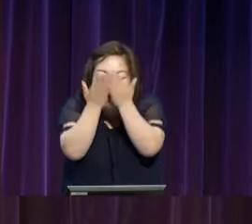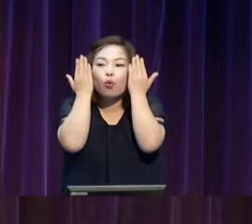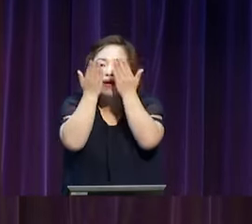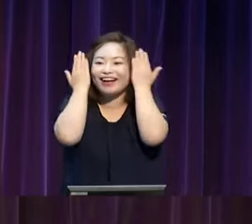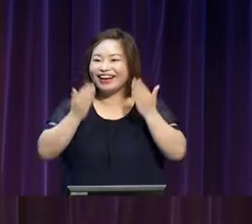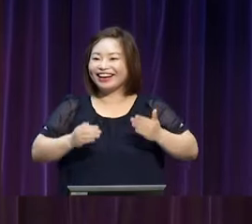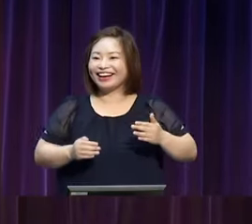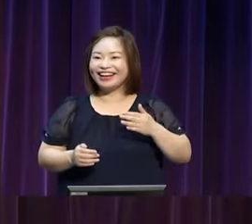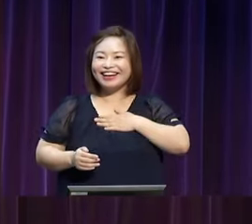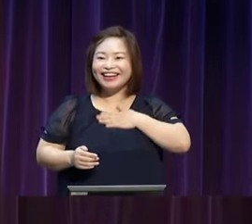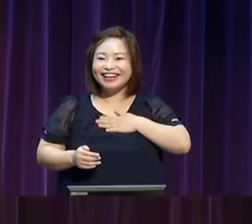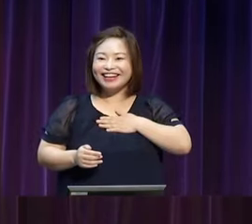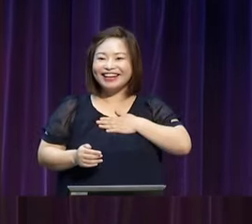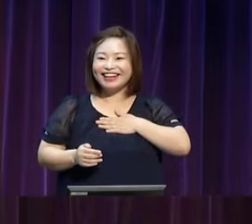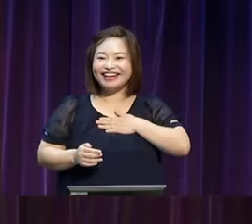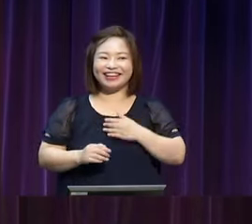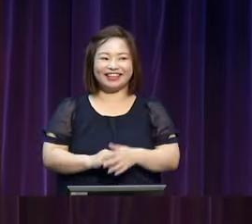닦아요.